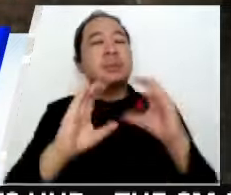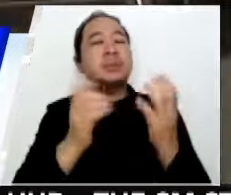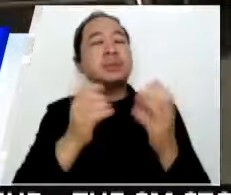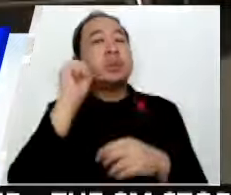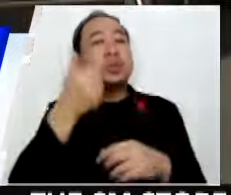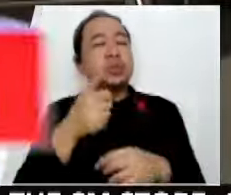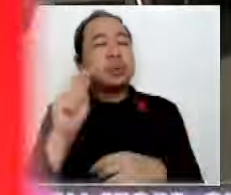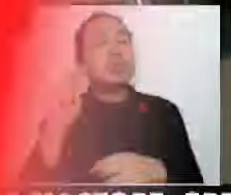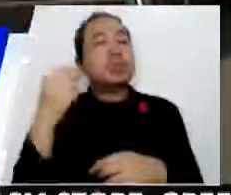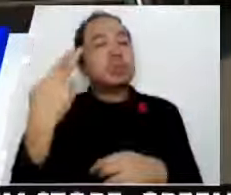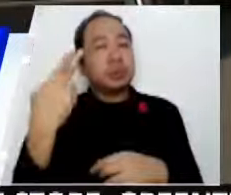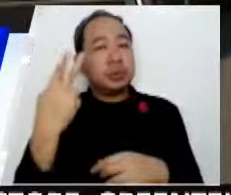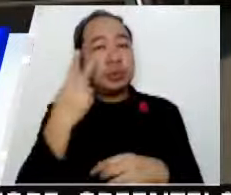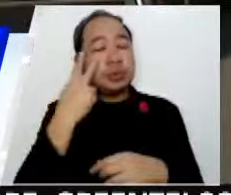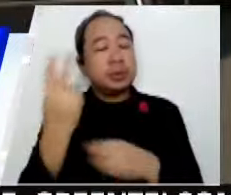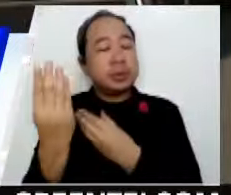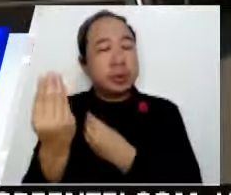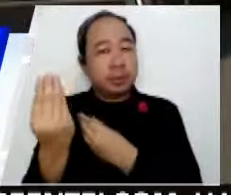Ubal. Maris.